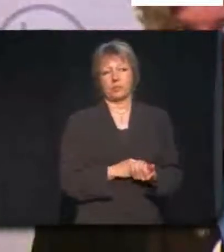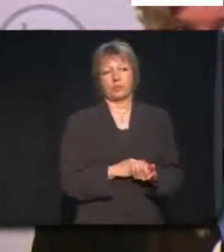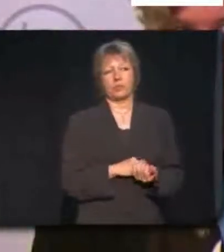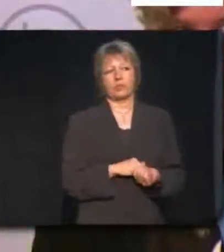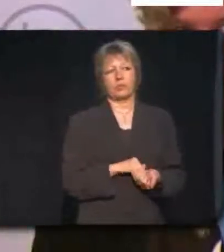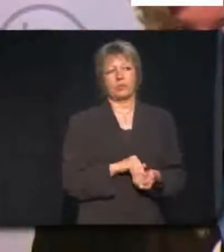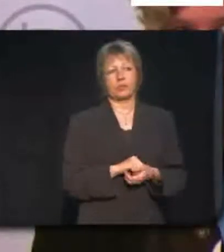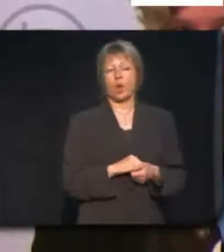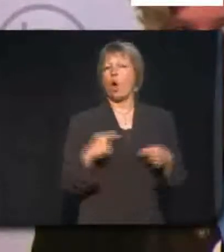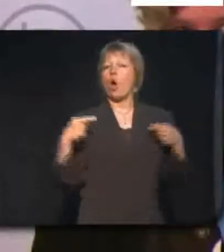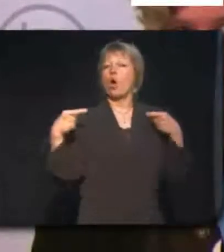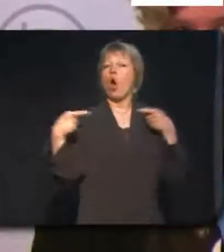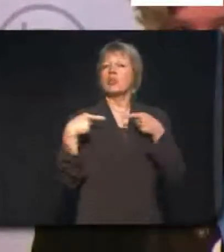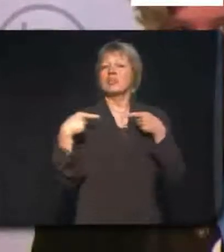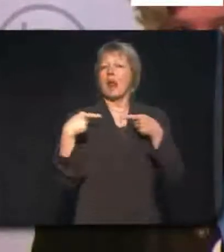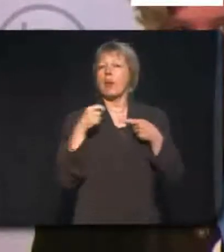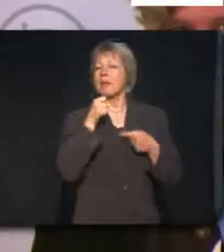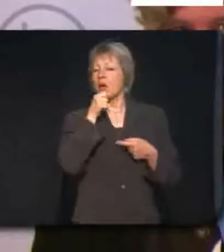Mikro ist offen